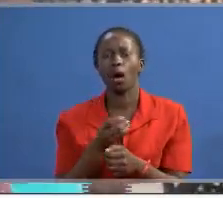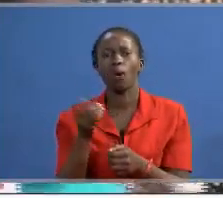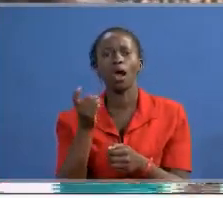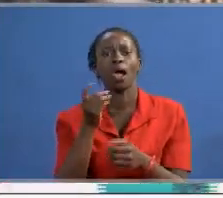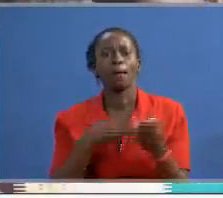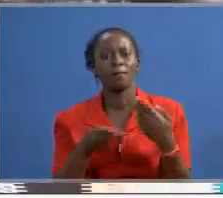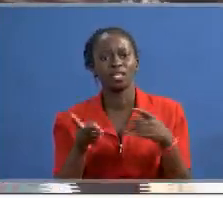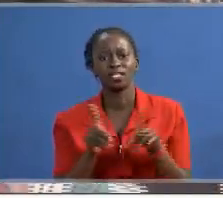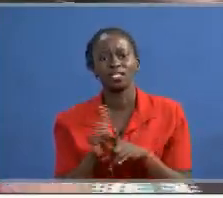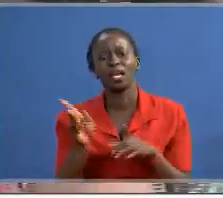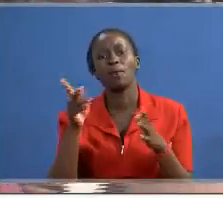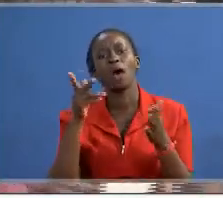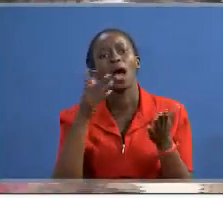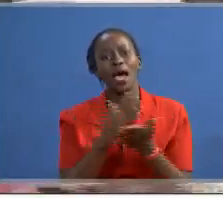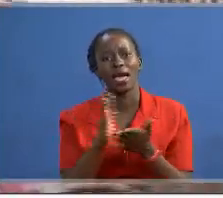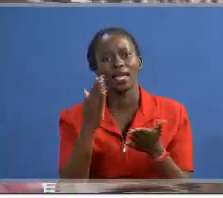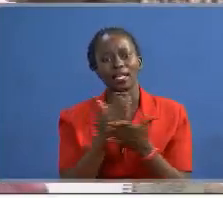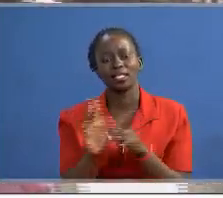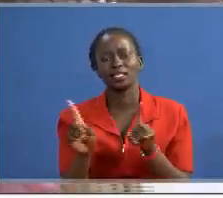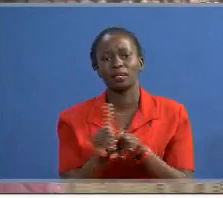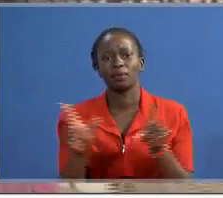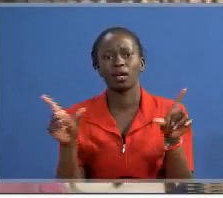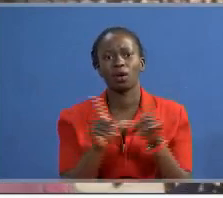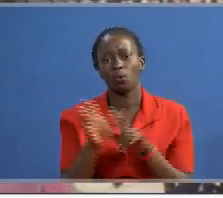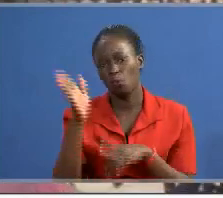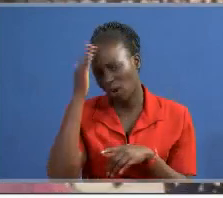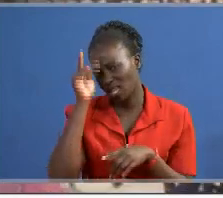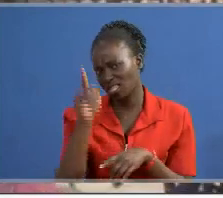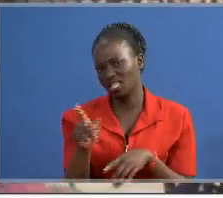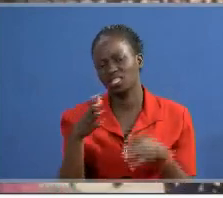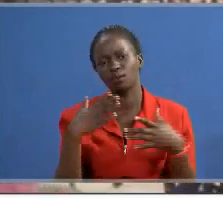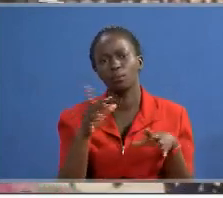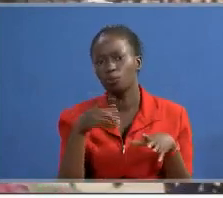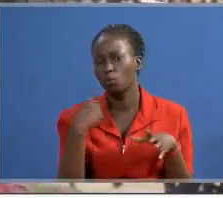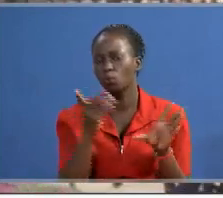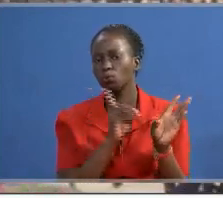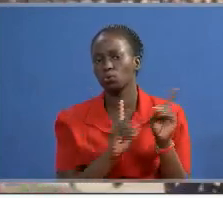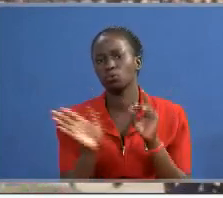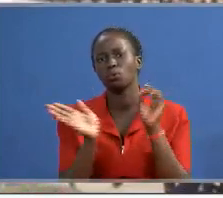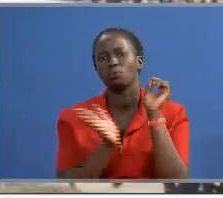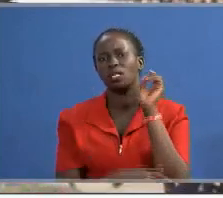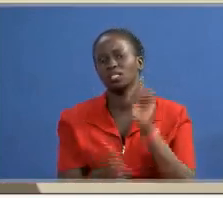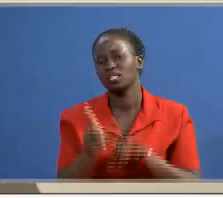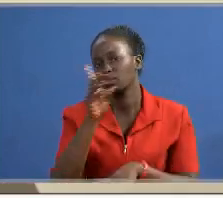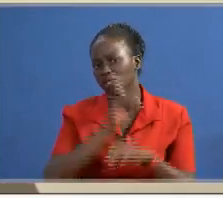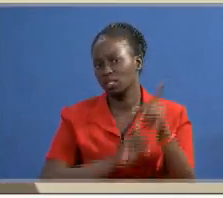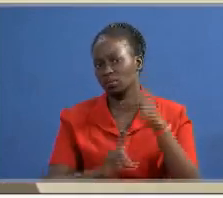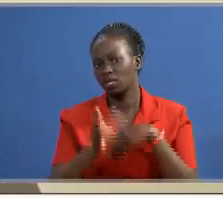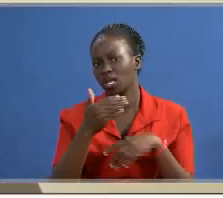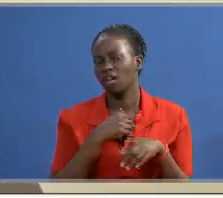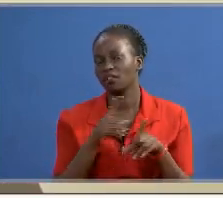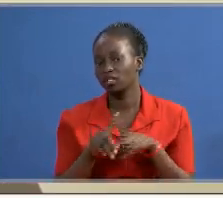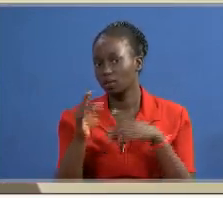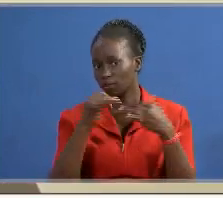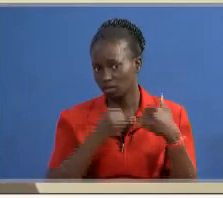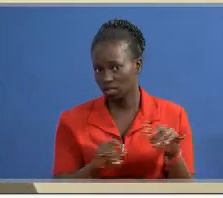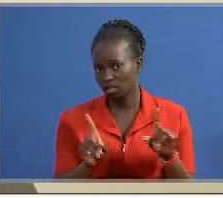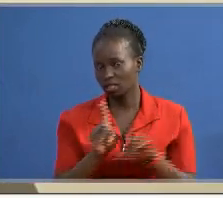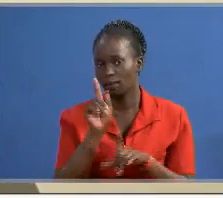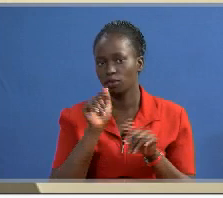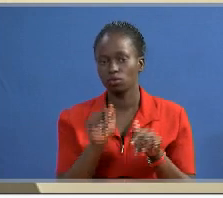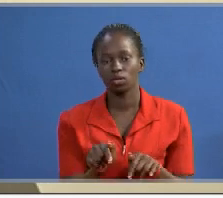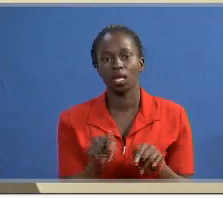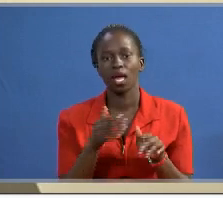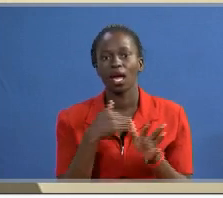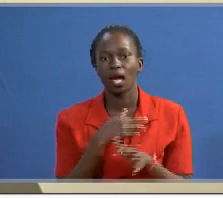wanalipa rent, wanalipa licenses kwa sababu ya watu ambaye hawana nidhamu. But tunajaribu, kama leo tulikuwa